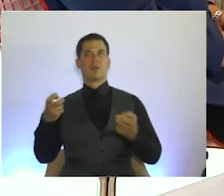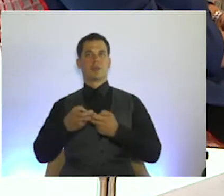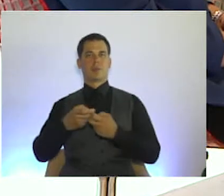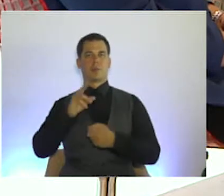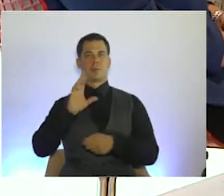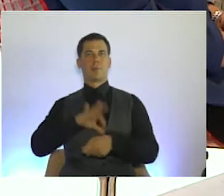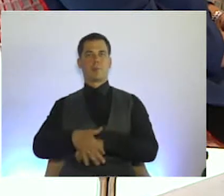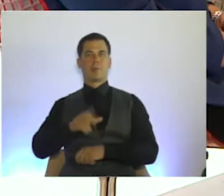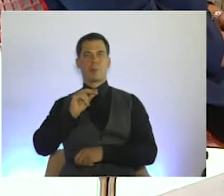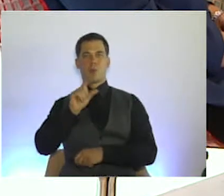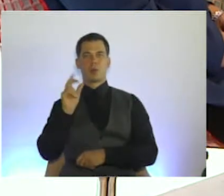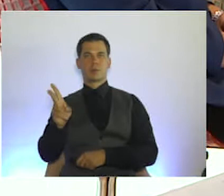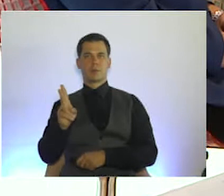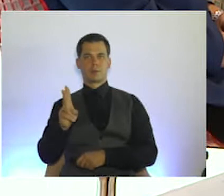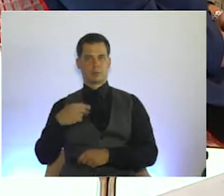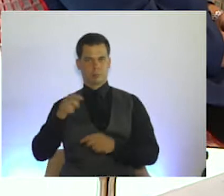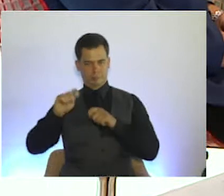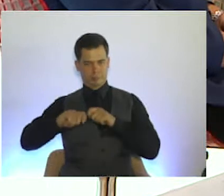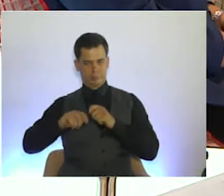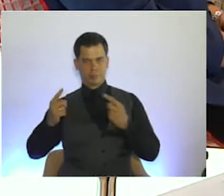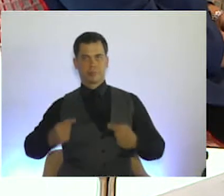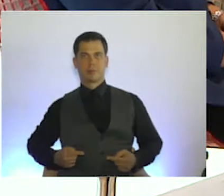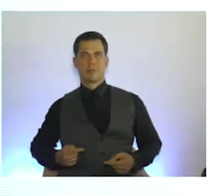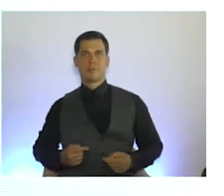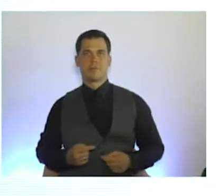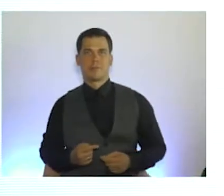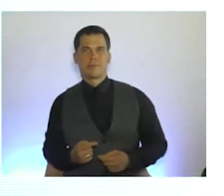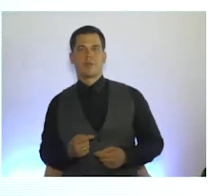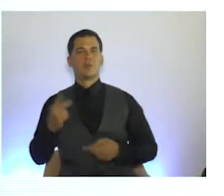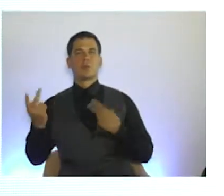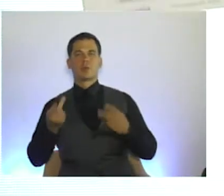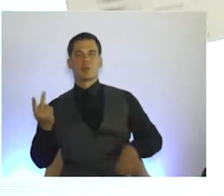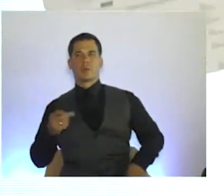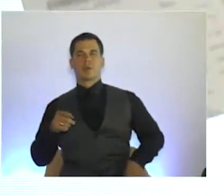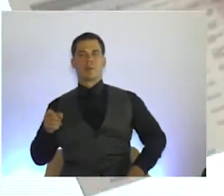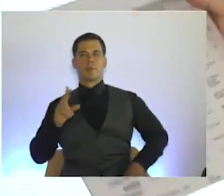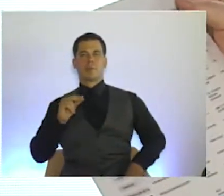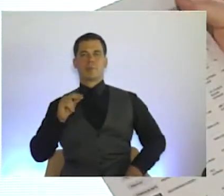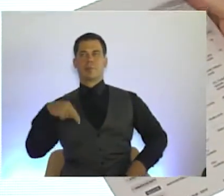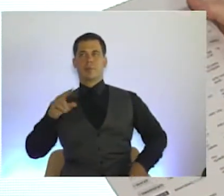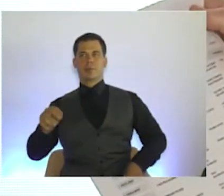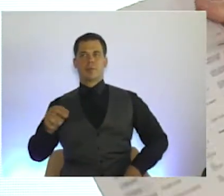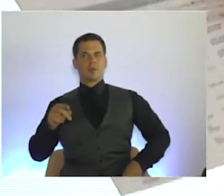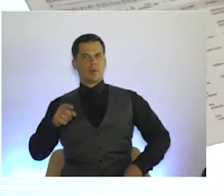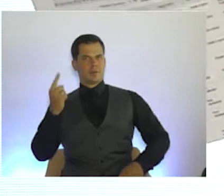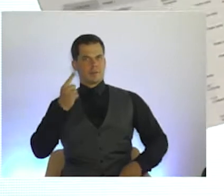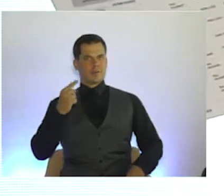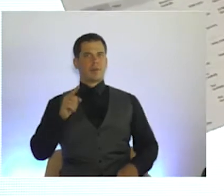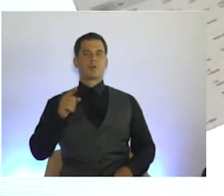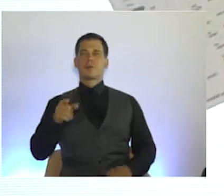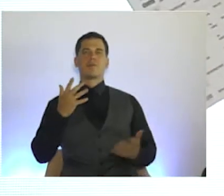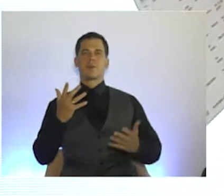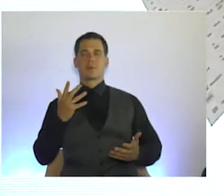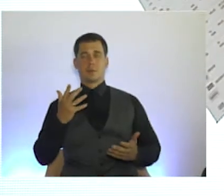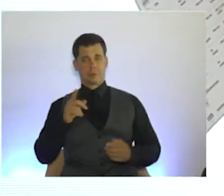Płocka, Powiatowego Urzędu Pracy w Płocku, mamy listę zawodów poszukiwanych przez Powiatowy Urząd Pracy. Jak Państwo się domyślacie, kalambur polega na